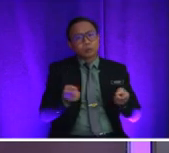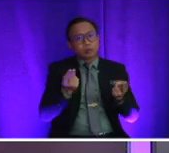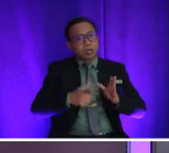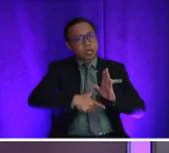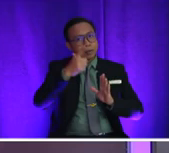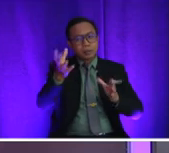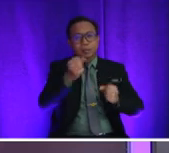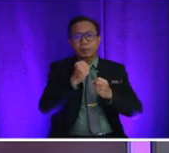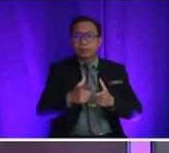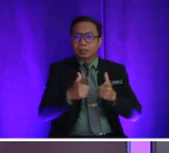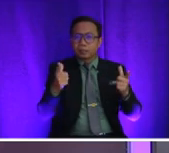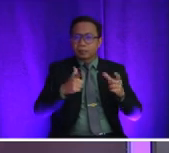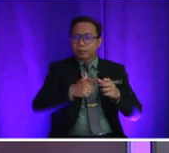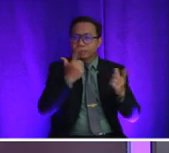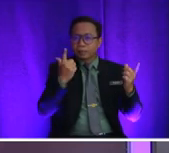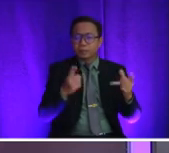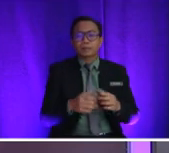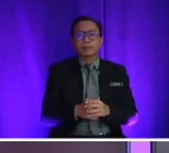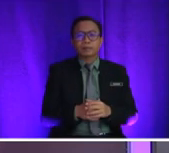Man Jadda